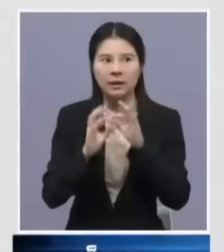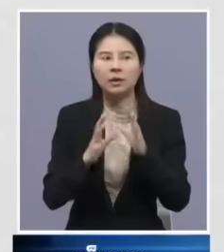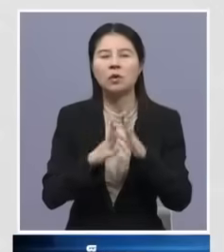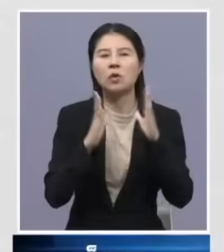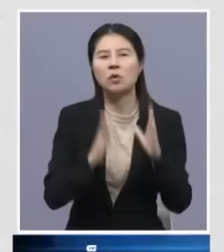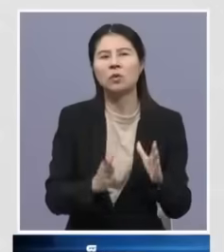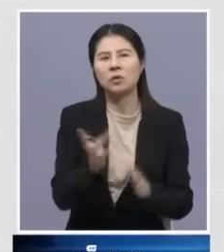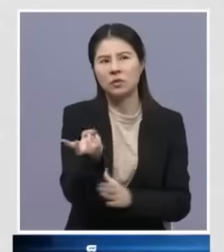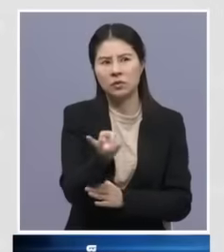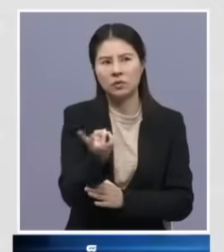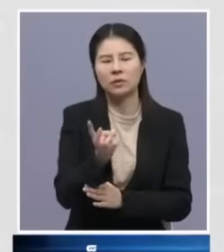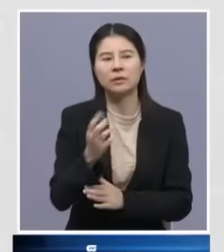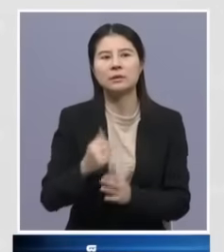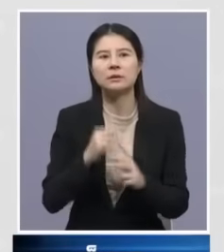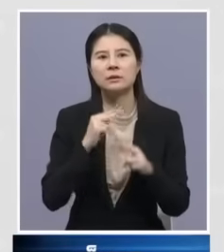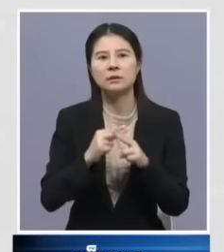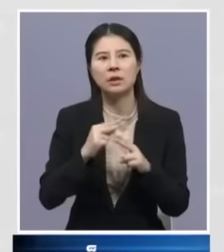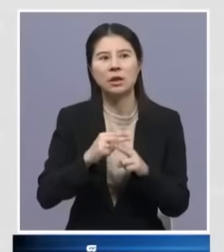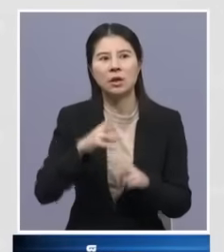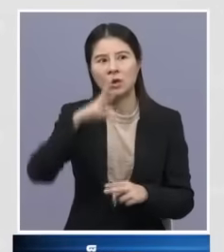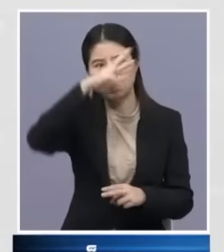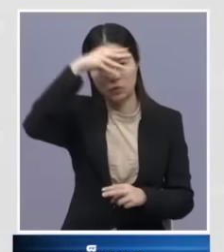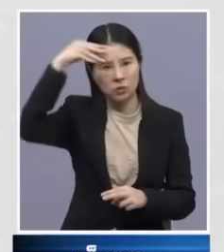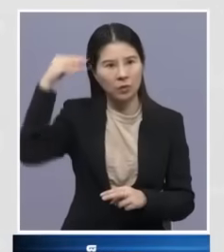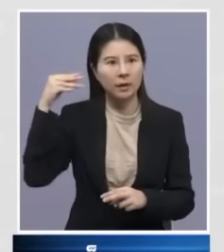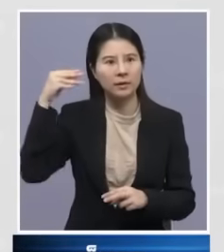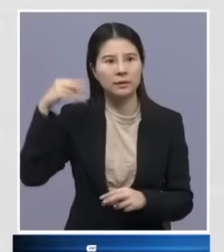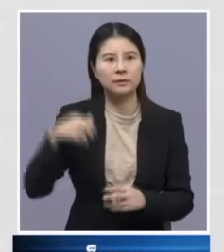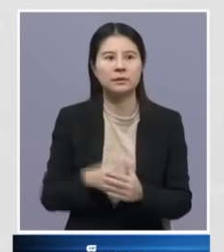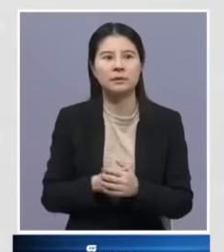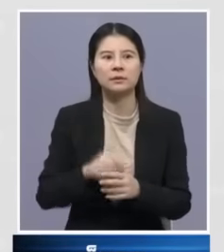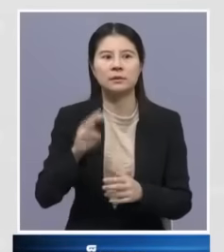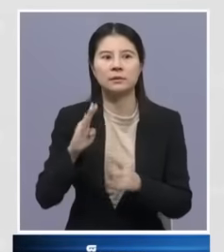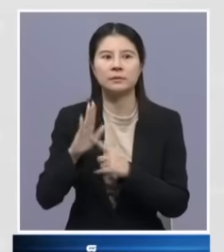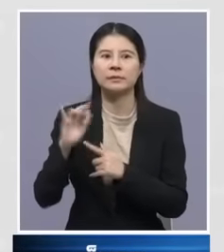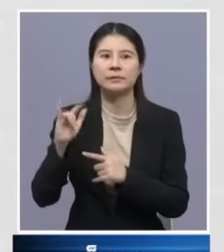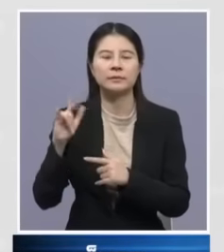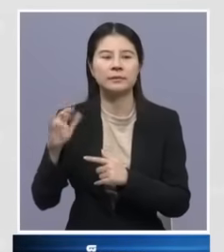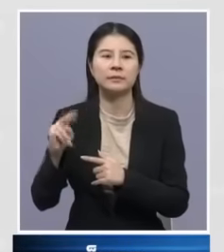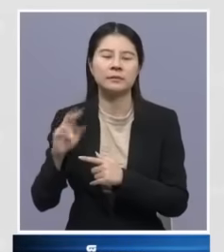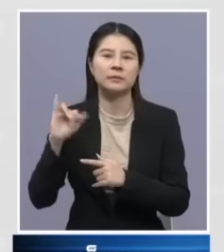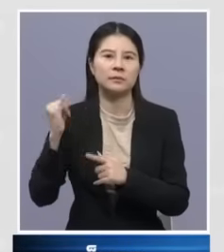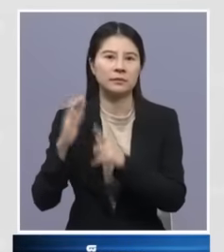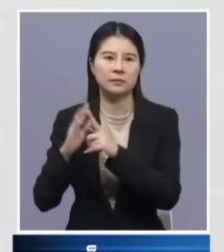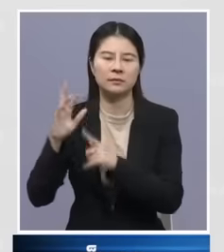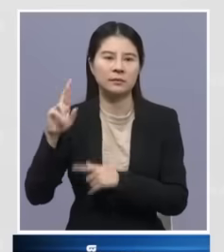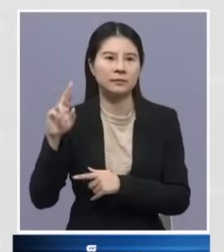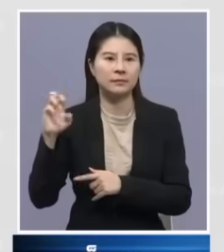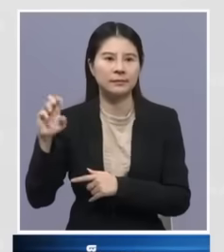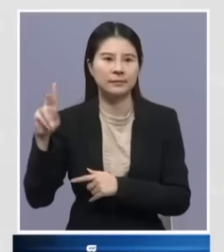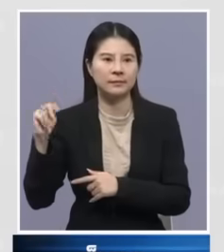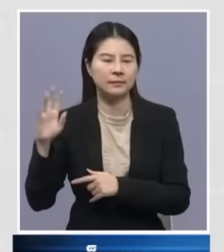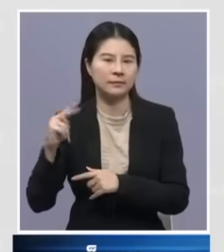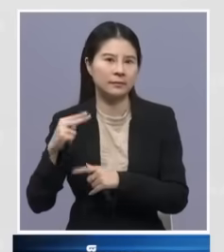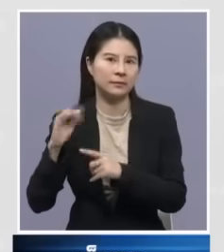คะผู้อาวุโสที่ว่านี้ก็คือคุณชวนหลีกภัยนะคุณบัญญัติบรรทัดฐานคุณจุรินทร์ลักษณะวิสิทธิ์และก็คุณสันเพชรบุญญามณี